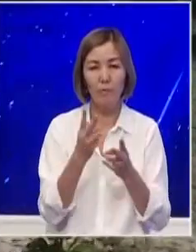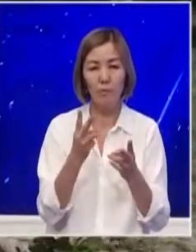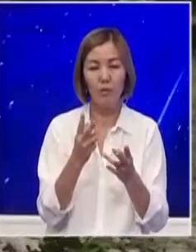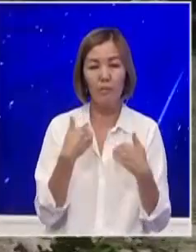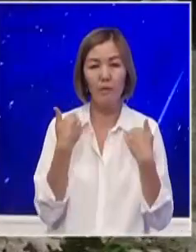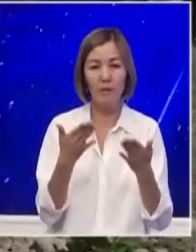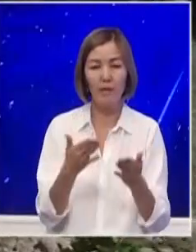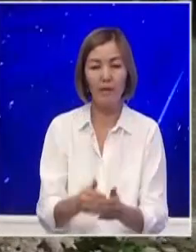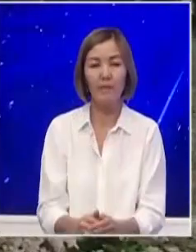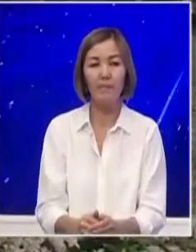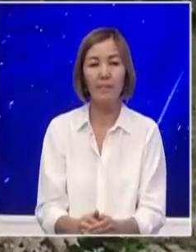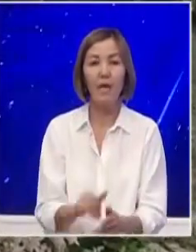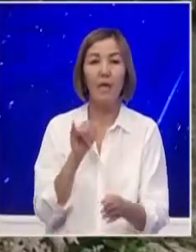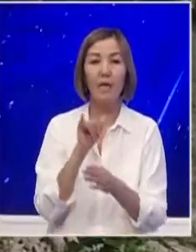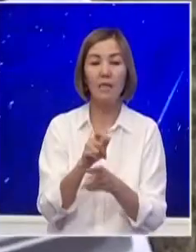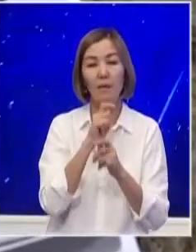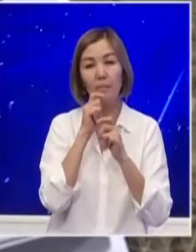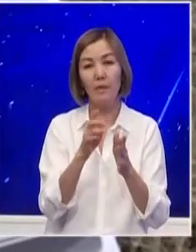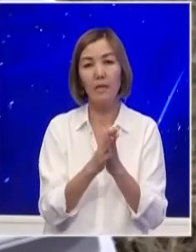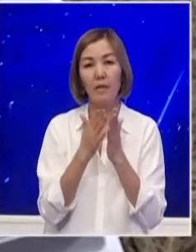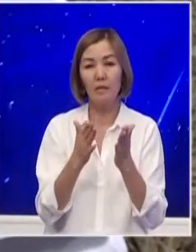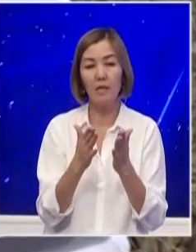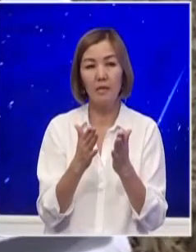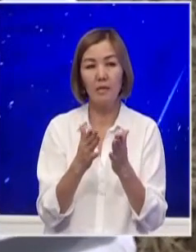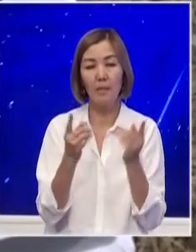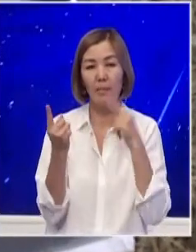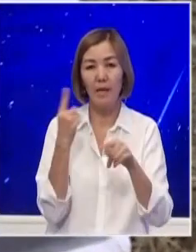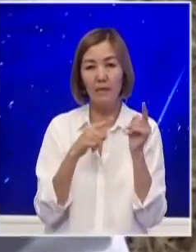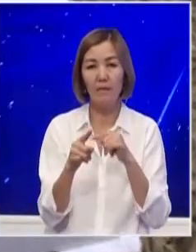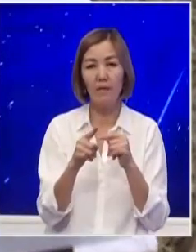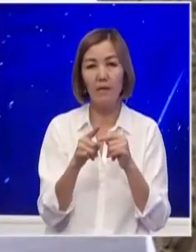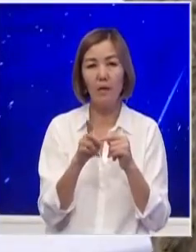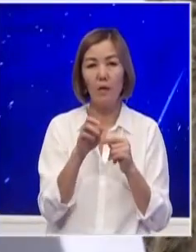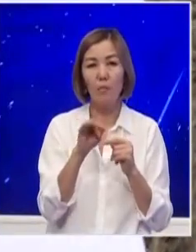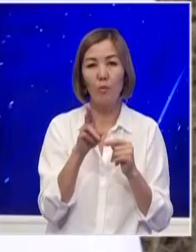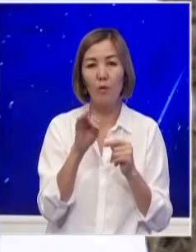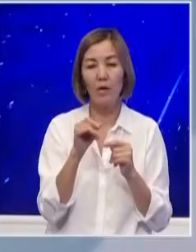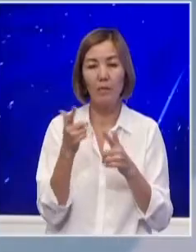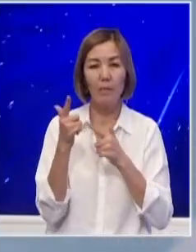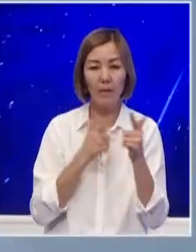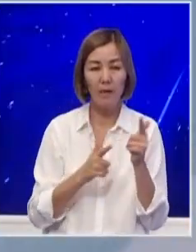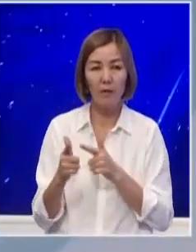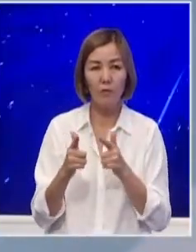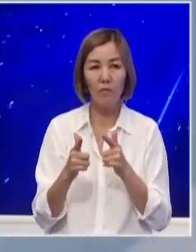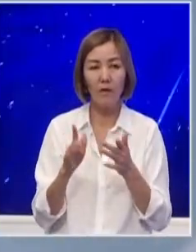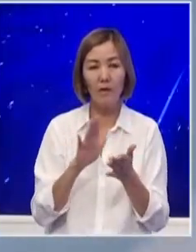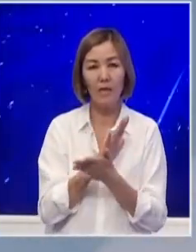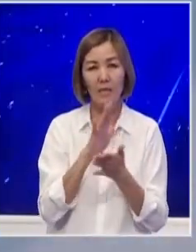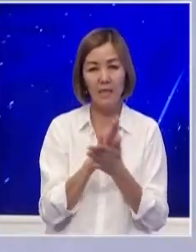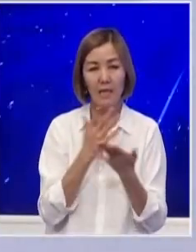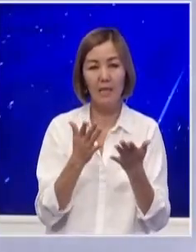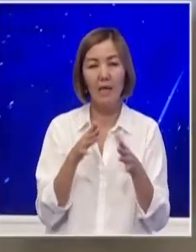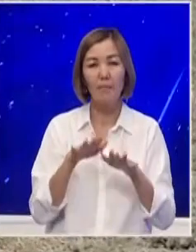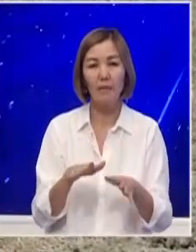На мероприятии гостям были подарены книги, состоящие из произведений Жамао Бухарбая. Их подготовкой и изданием при поддержке